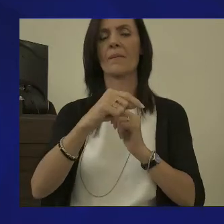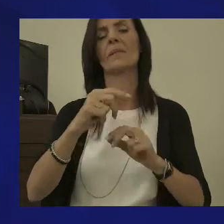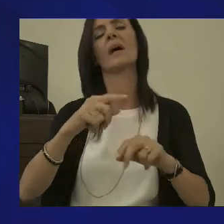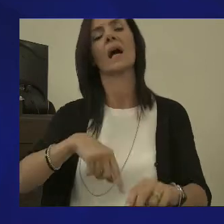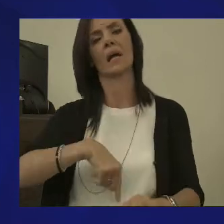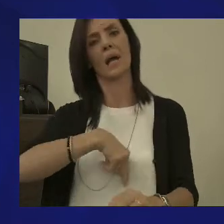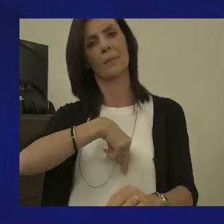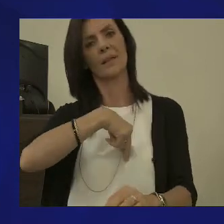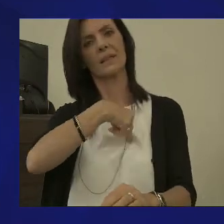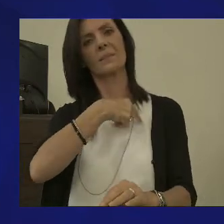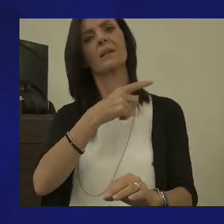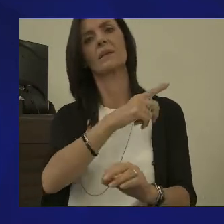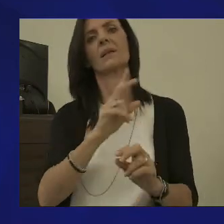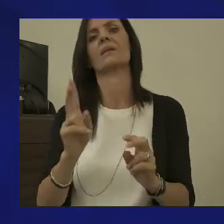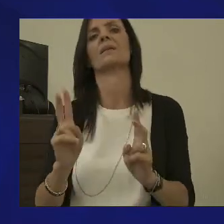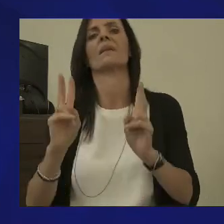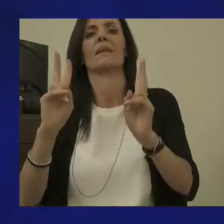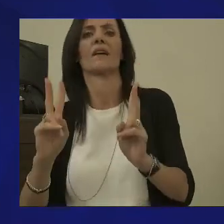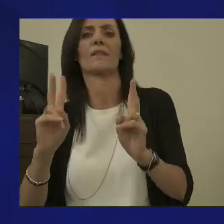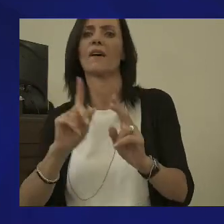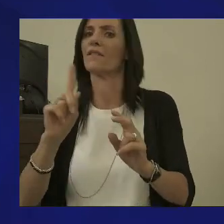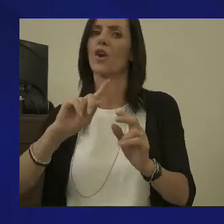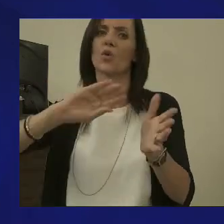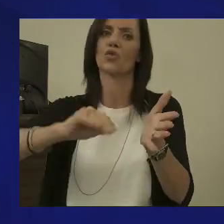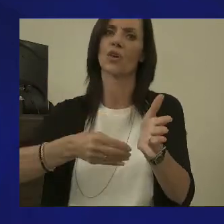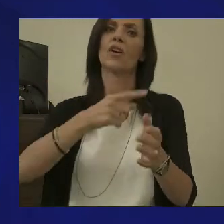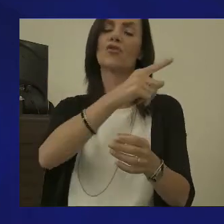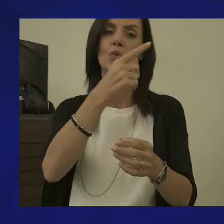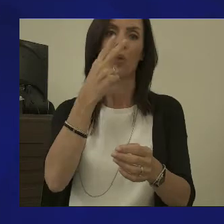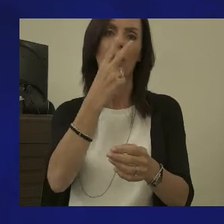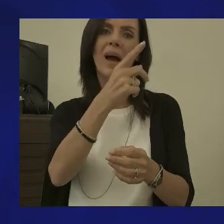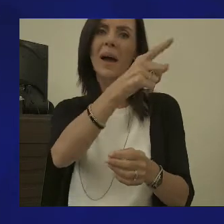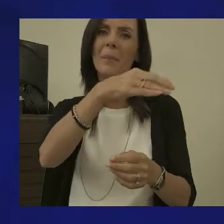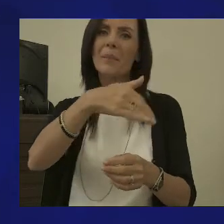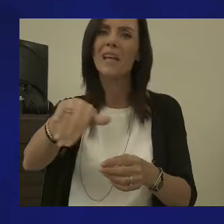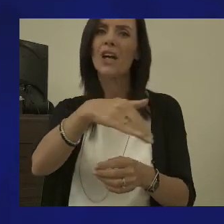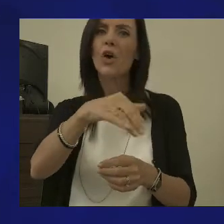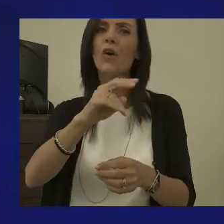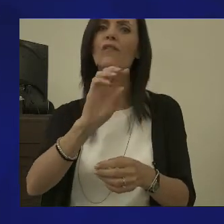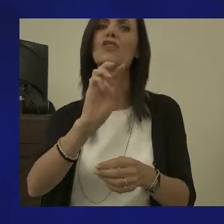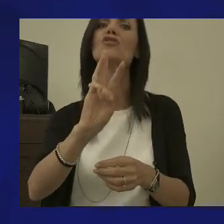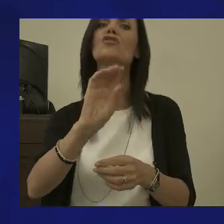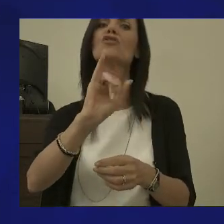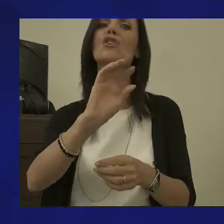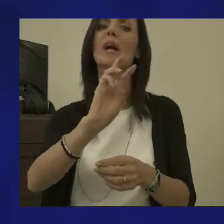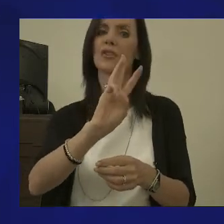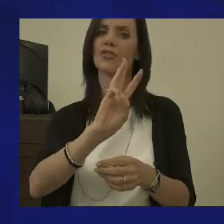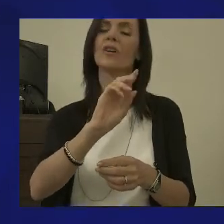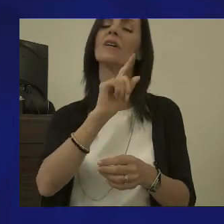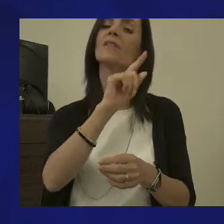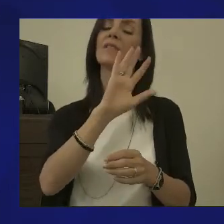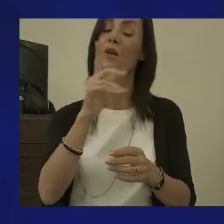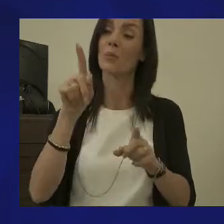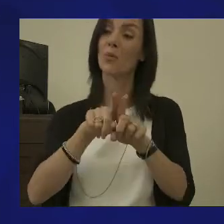המון זמן שהיא התעכבה ולא אושרה, ואני כשראיתי רחוב השיש, מפעל רדימיקס, נזכרתי באיך נראה הרחוב, וכמו